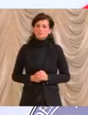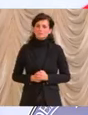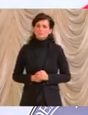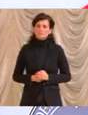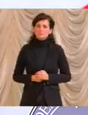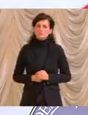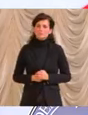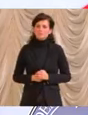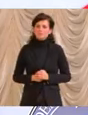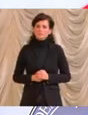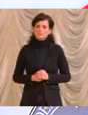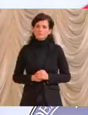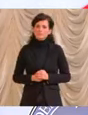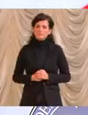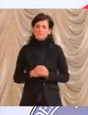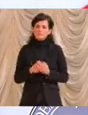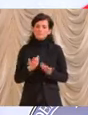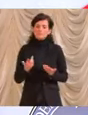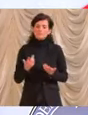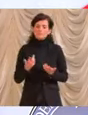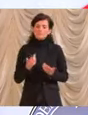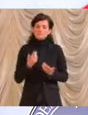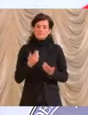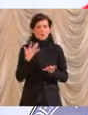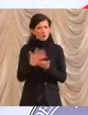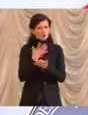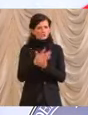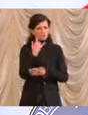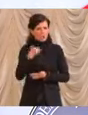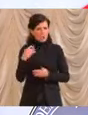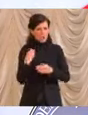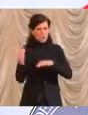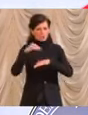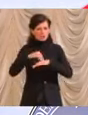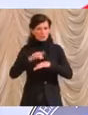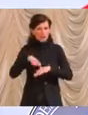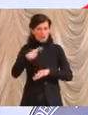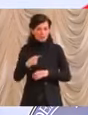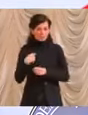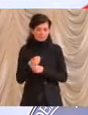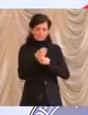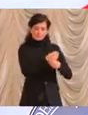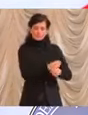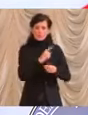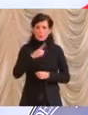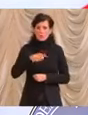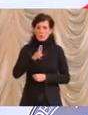rispetto poi, lascio la parola al Ministro Gualtieri,